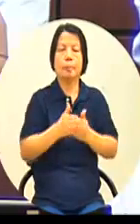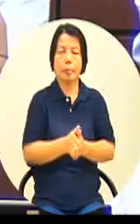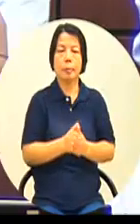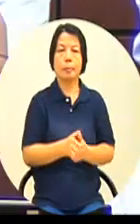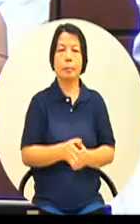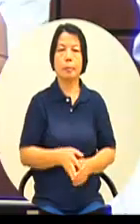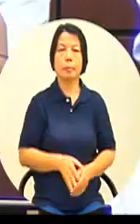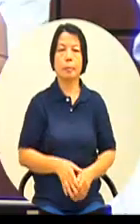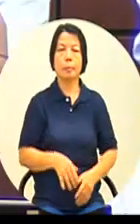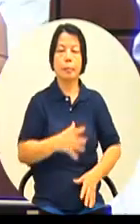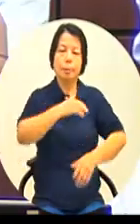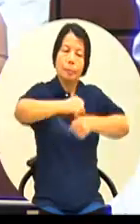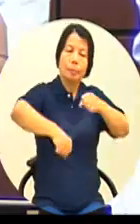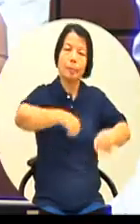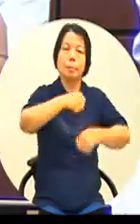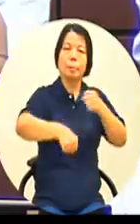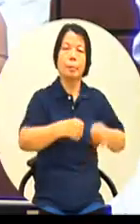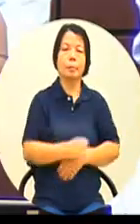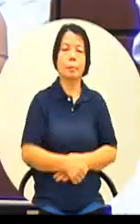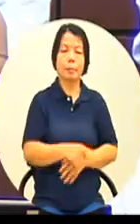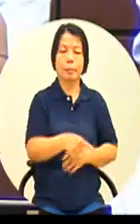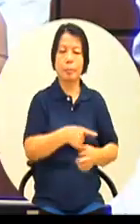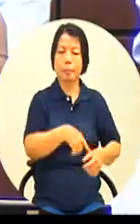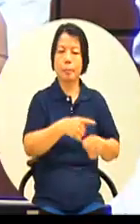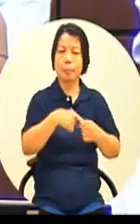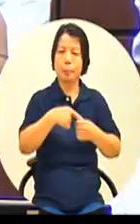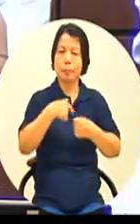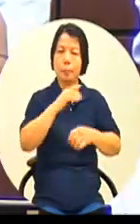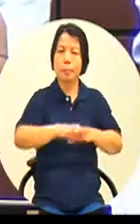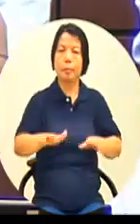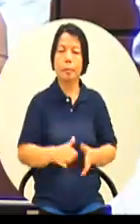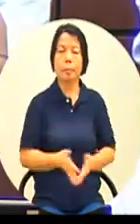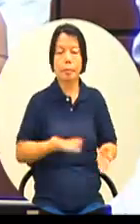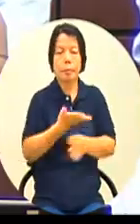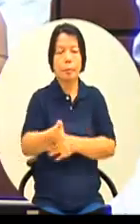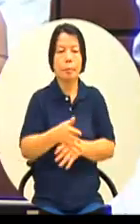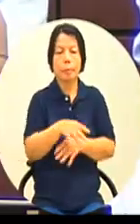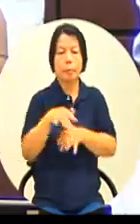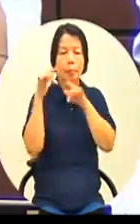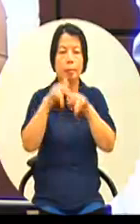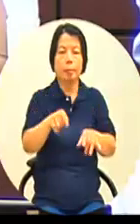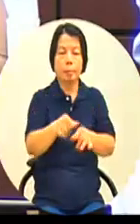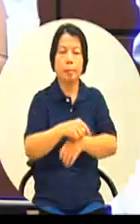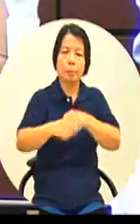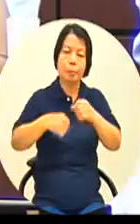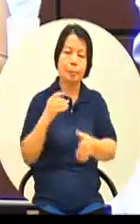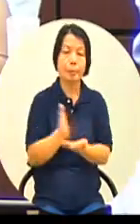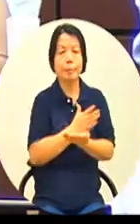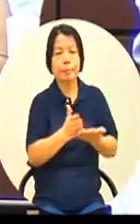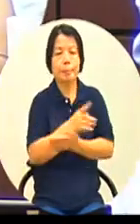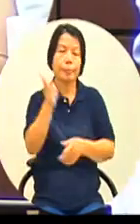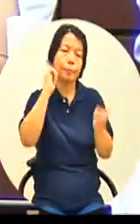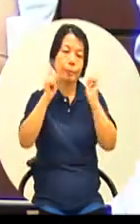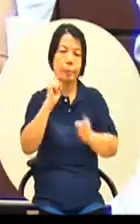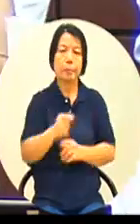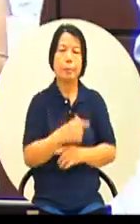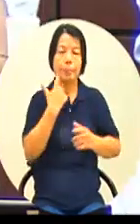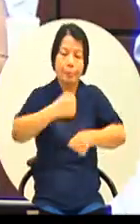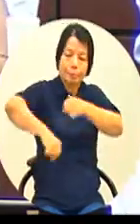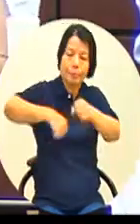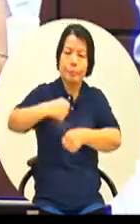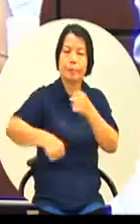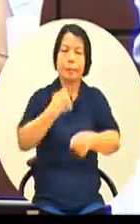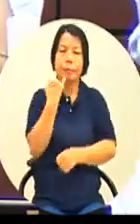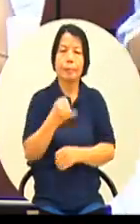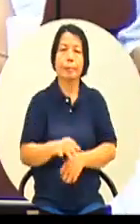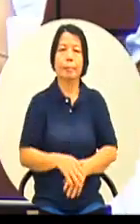这个自行车的一个产业，在这个地方让大家来到这里，除了散步，除了去玩以外，还可以骑着自行车